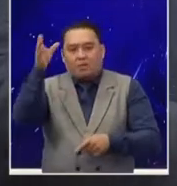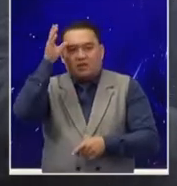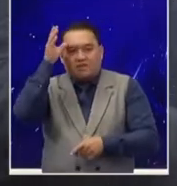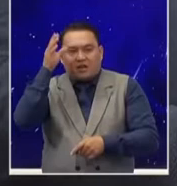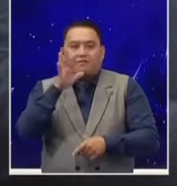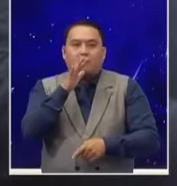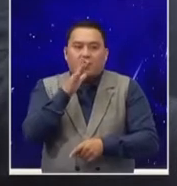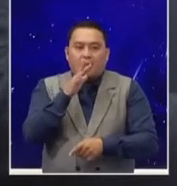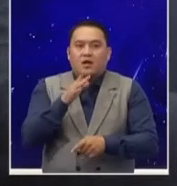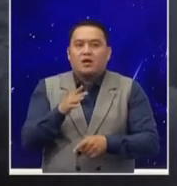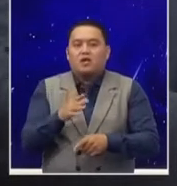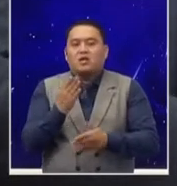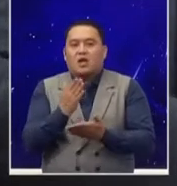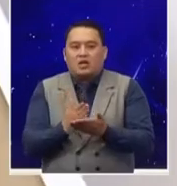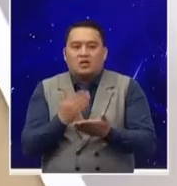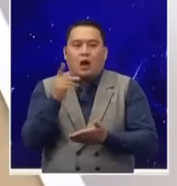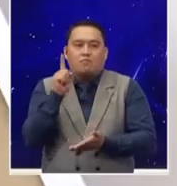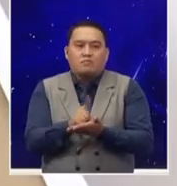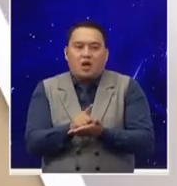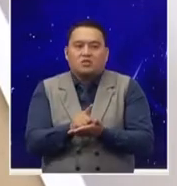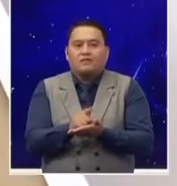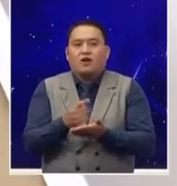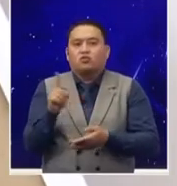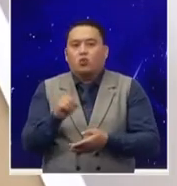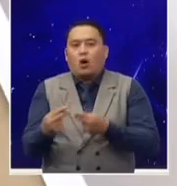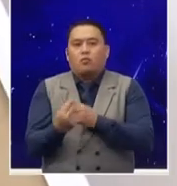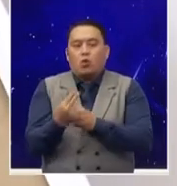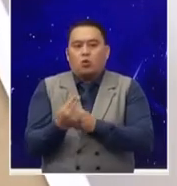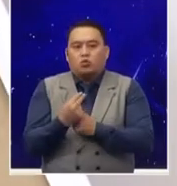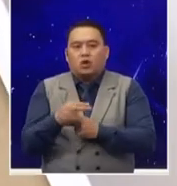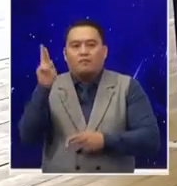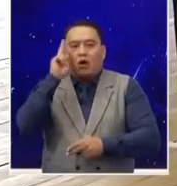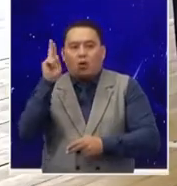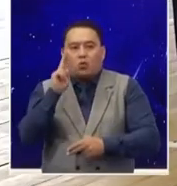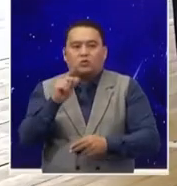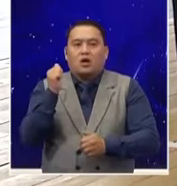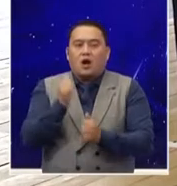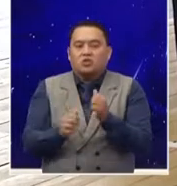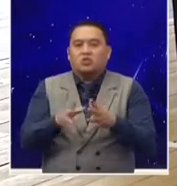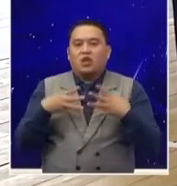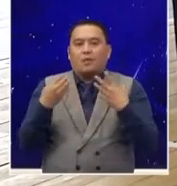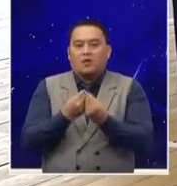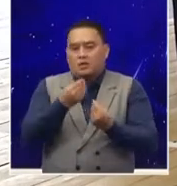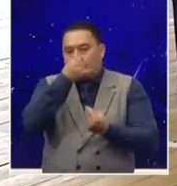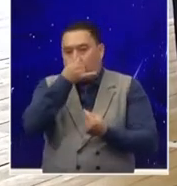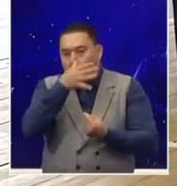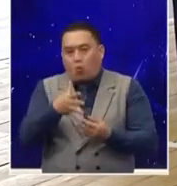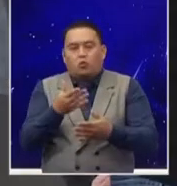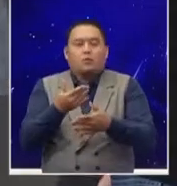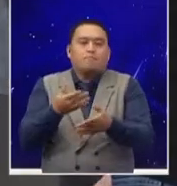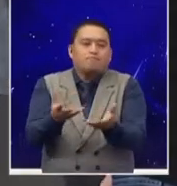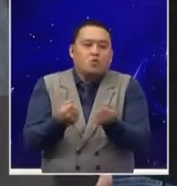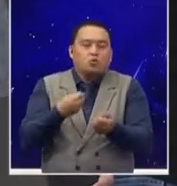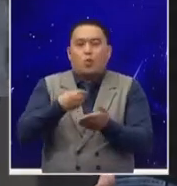в период пандемии они являются его обязательным аспектом для обучения дистанционно. Однако не каждая семья может позволить себе приобрести их.